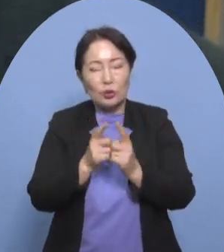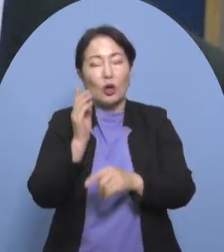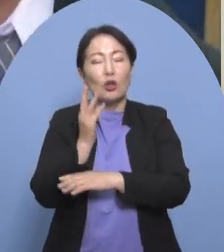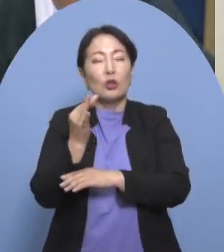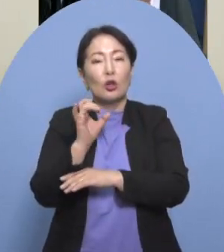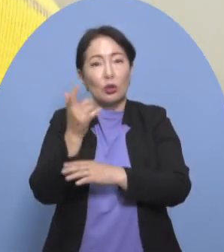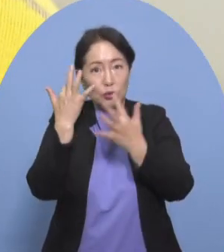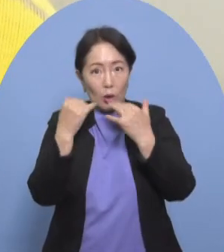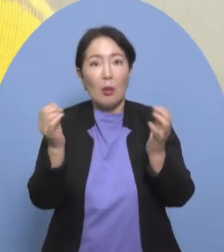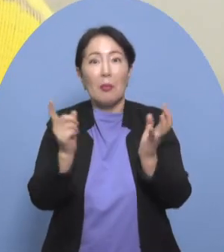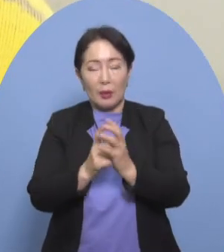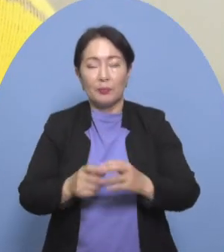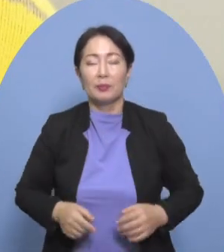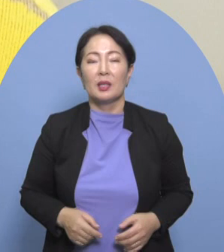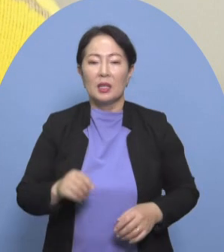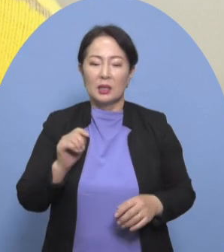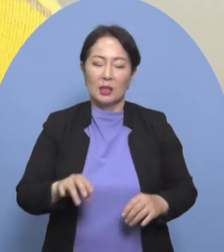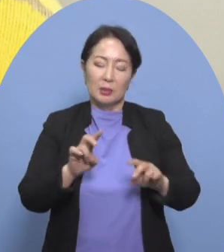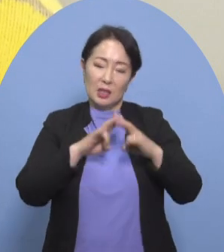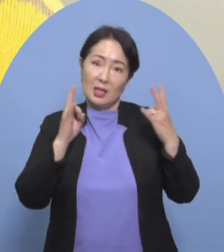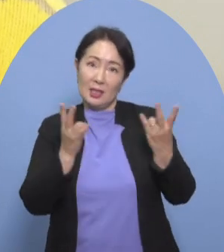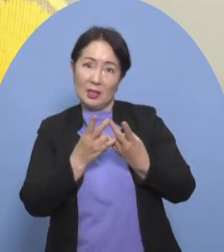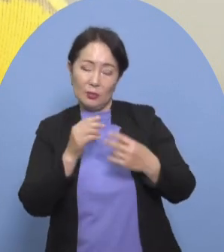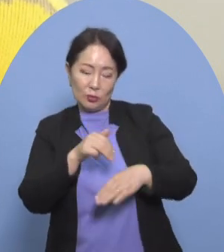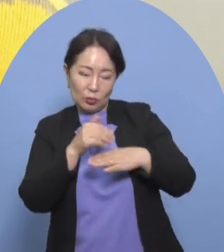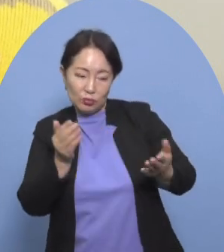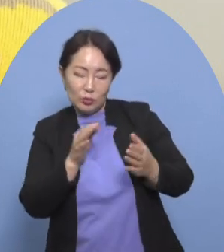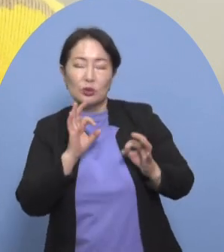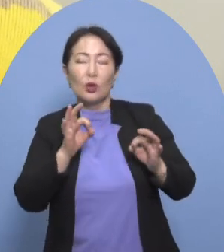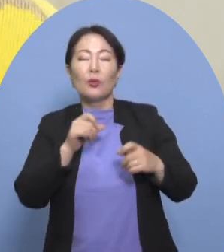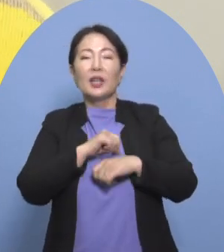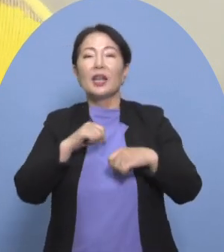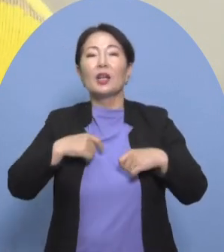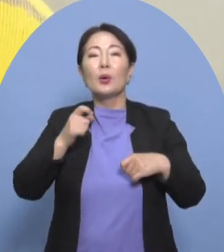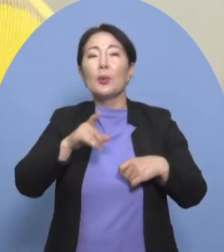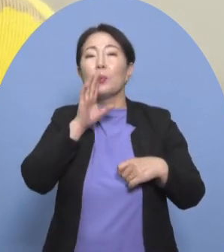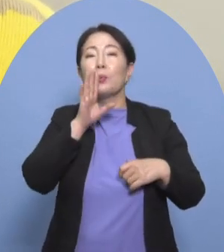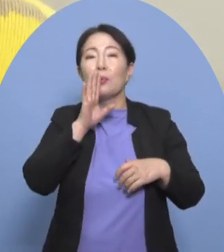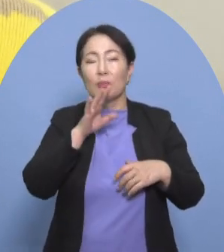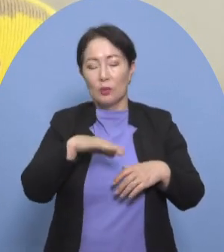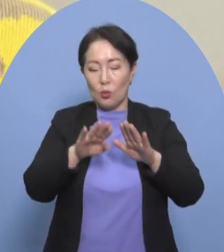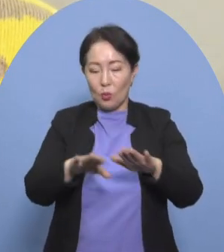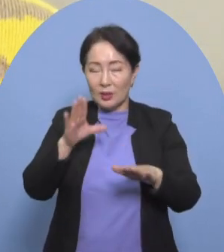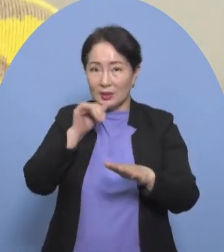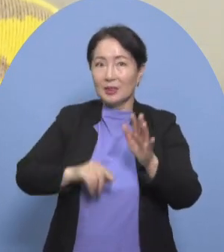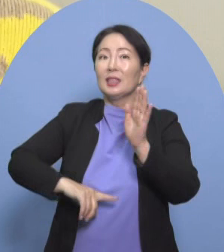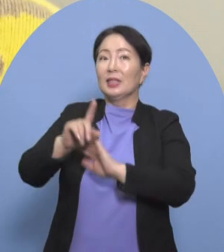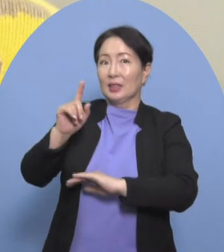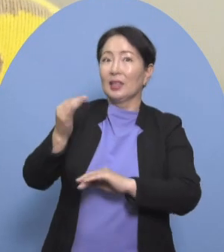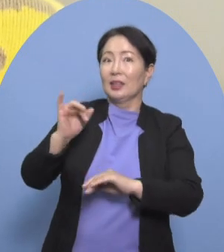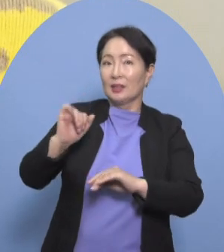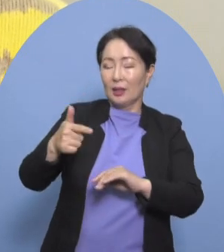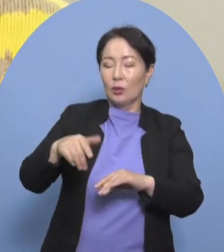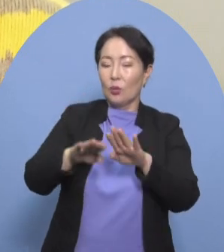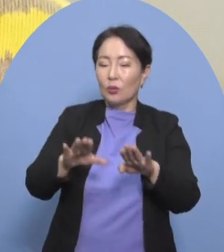зохион байгууллаа. Нийгэмд яг төлөвшсөн зөв иргэн болоход гол суурь нь бол яг хүүхэд наснаас эхэлдэг. Хүүхэд насндэр бол явж